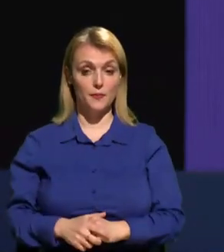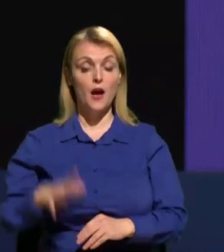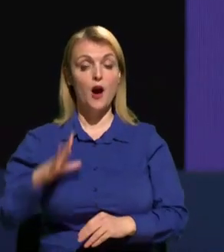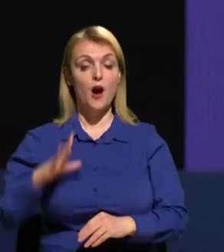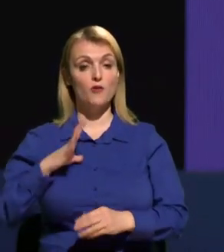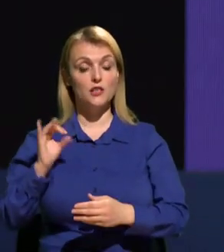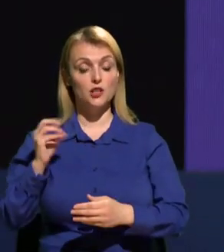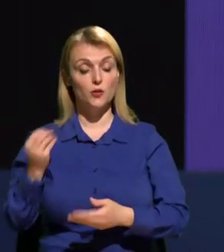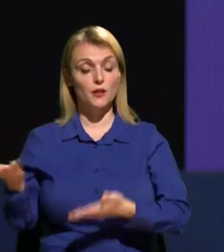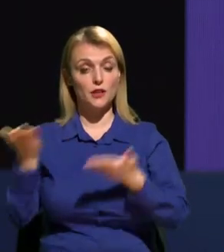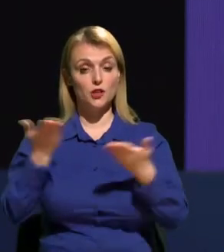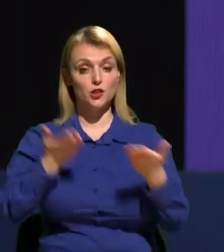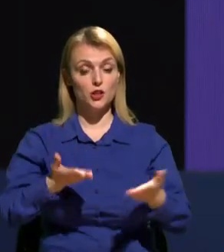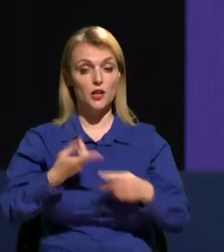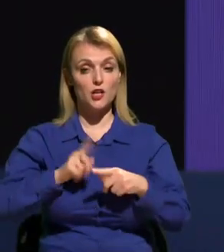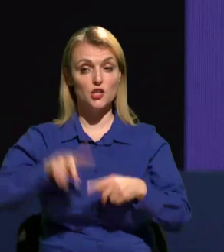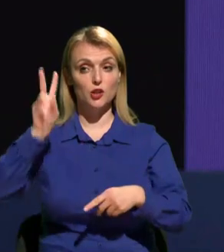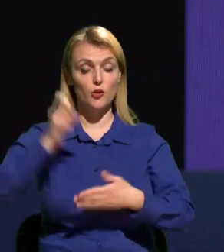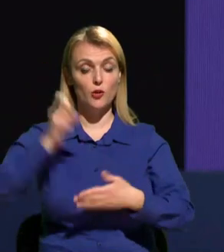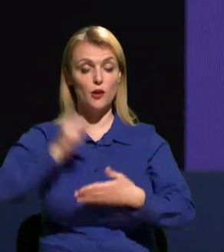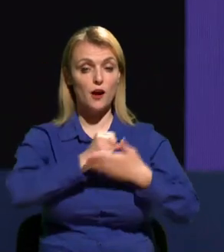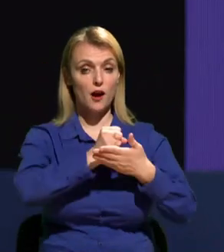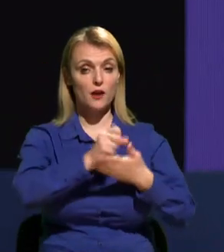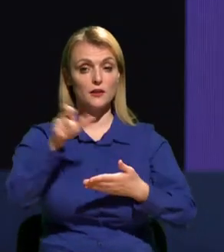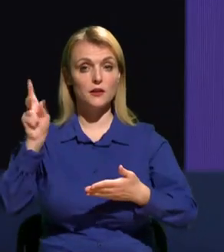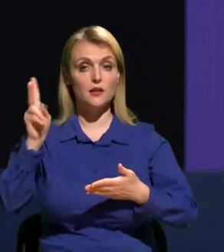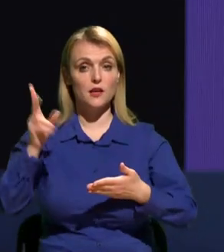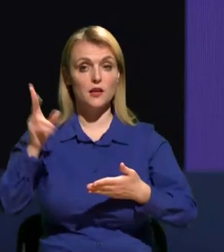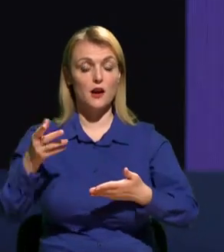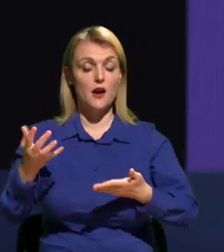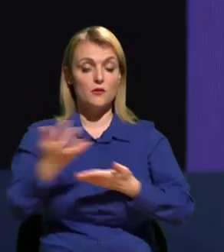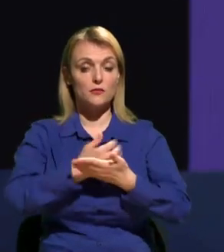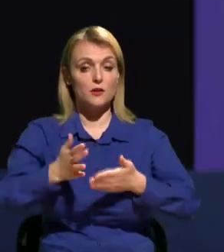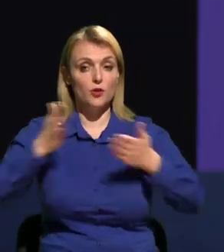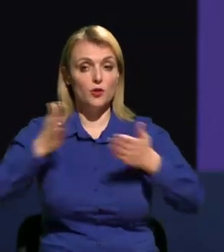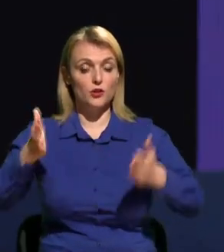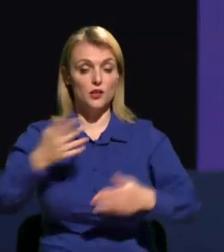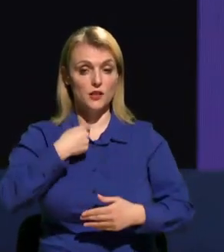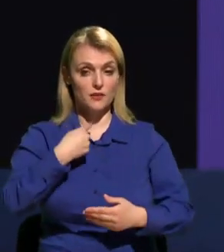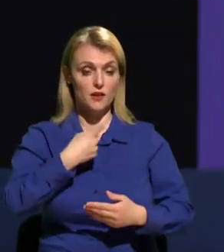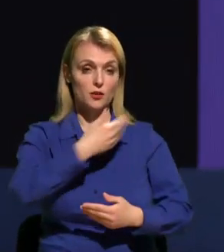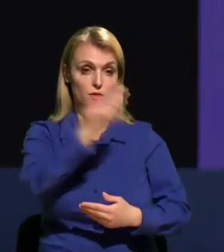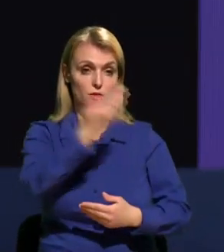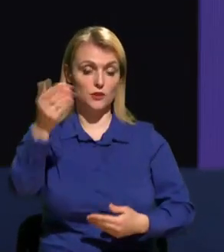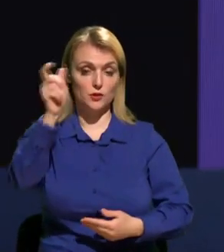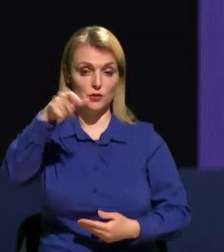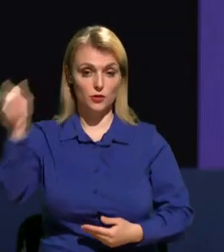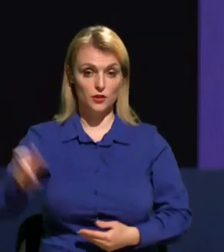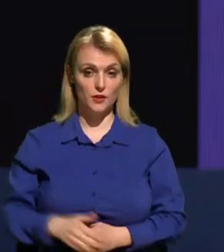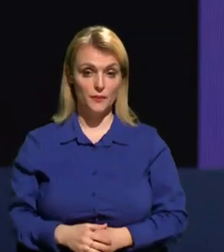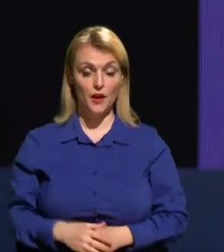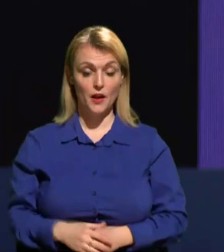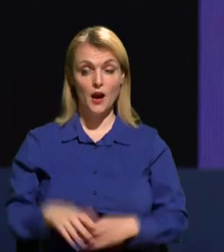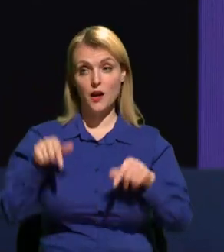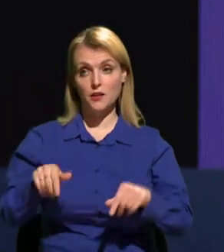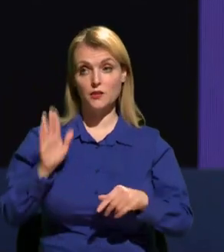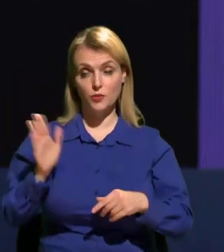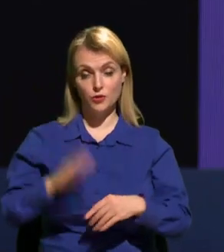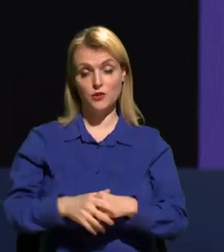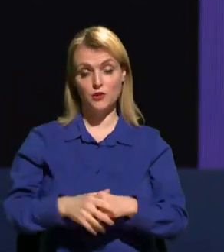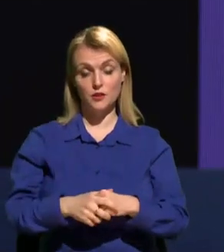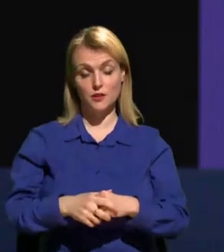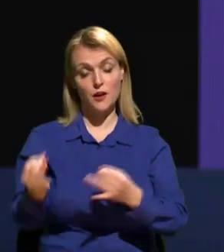obținut cele mai multe voturi. Amizat pe faptul că cei doi candidați vor răspunde solicitării noastre de a veni aici în studioul dezbaterilor pentru